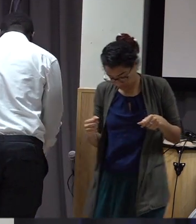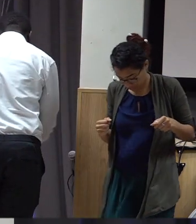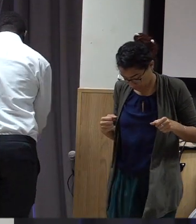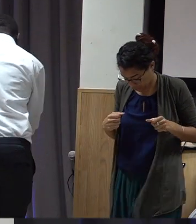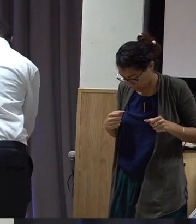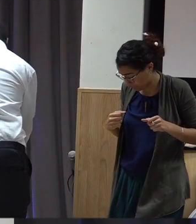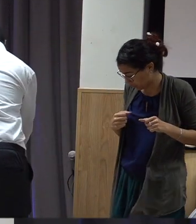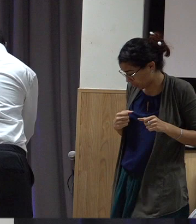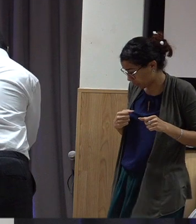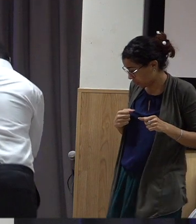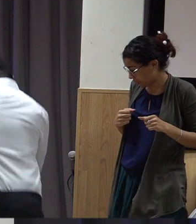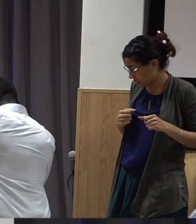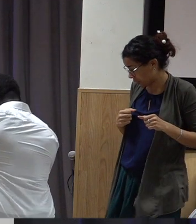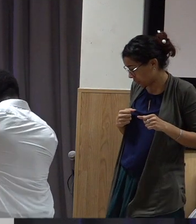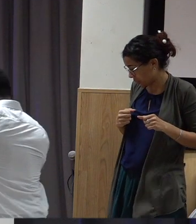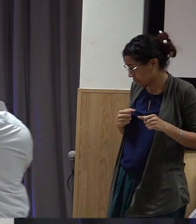La corbeille, elle est devant.